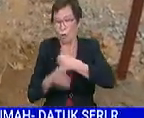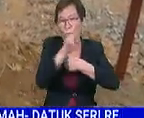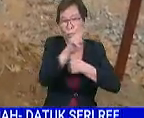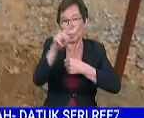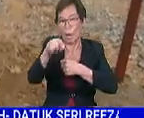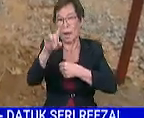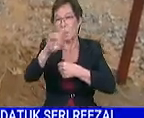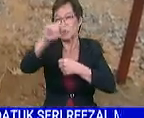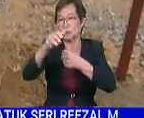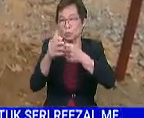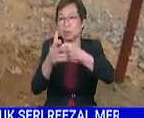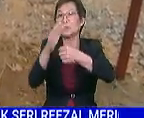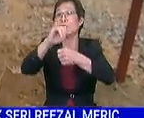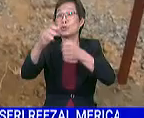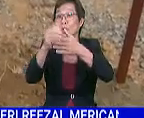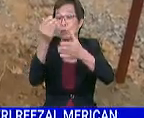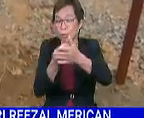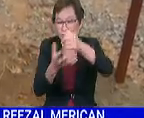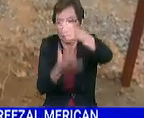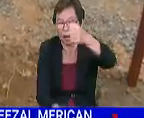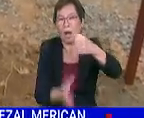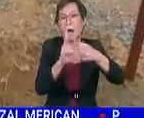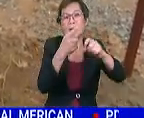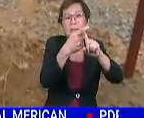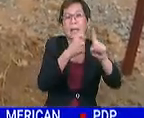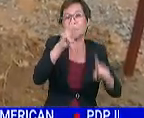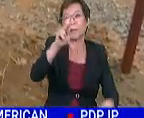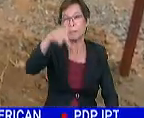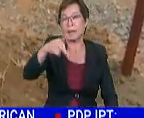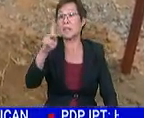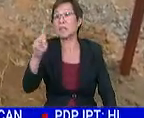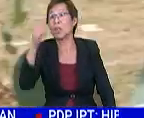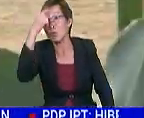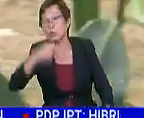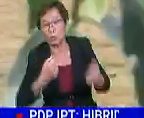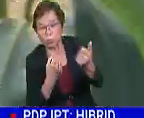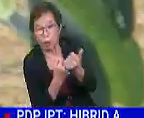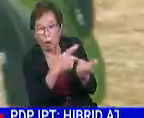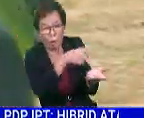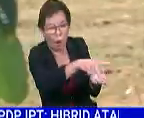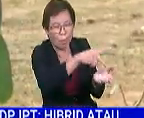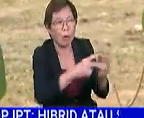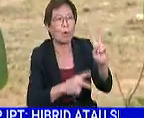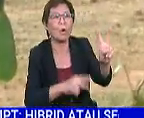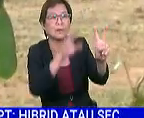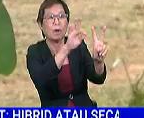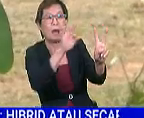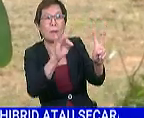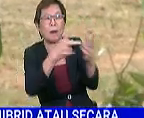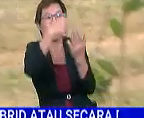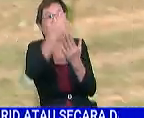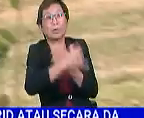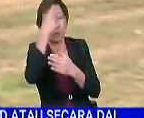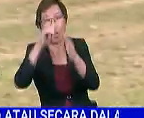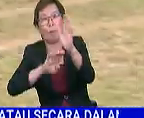r2.8 juta daripada Kementerian Perumahan dan kerajaan tempatan bagi membiayai sebanyak 298 projek untuk